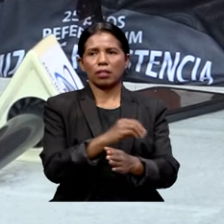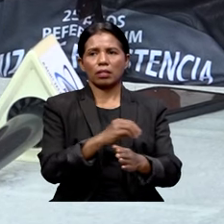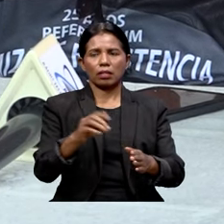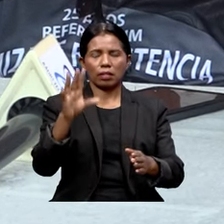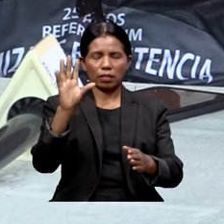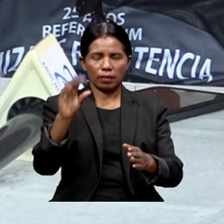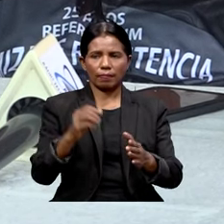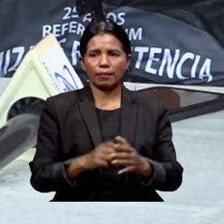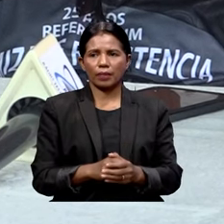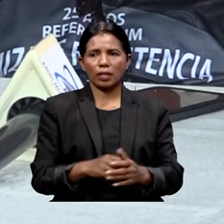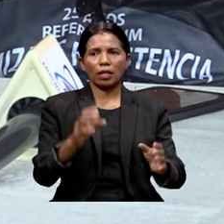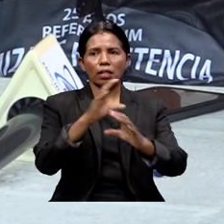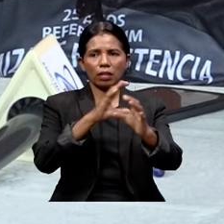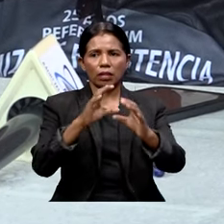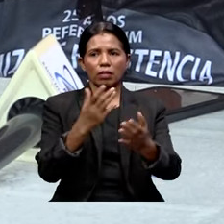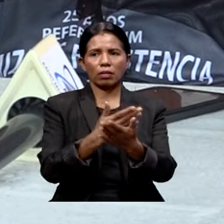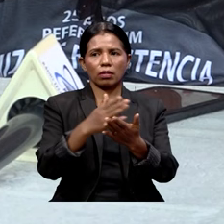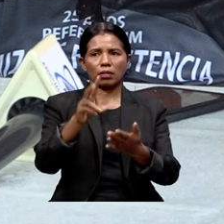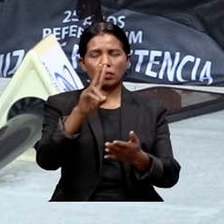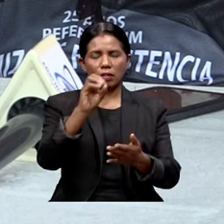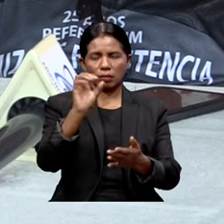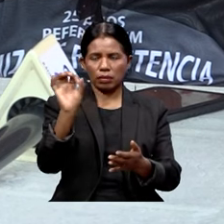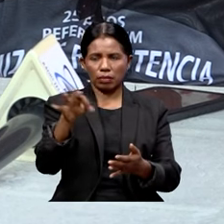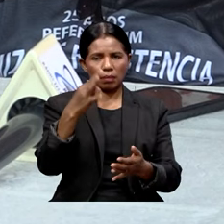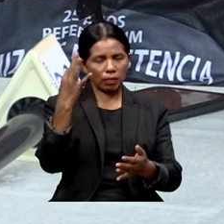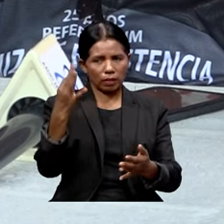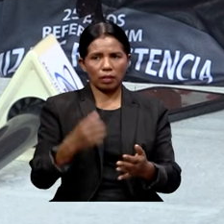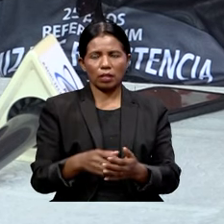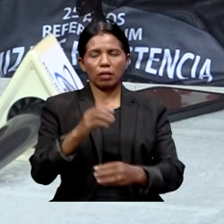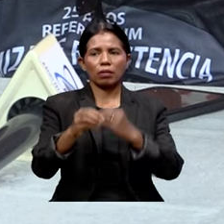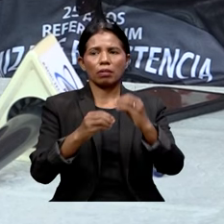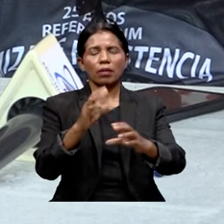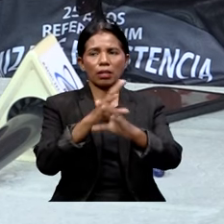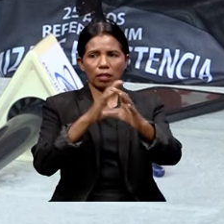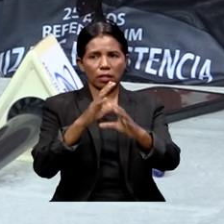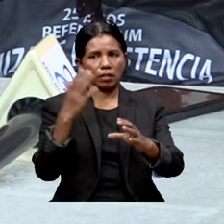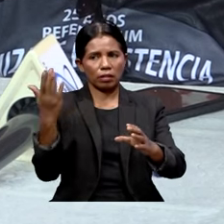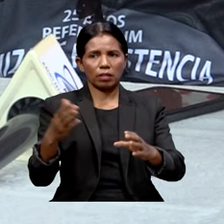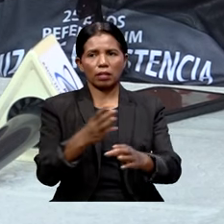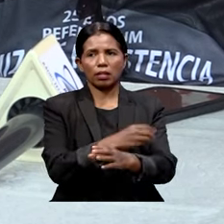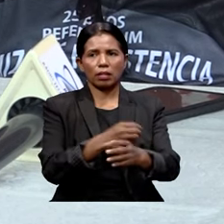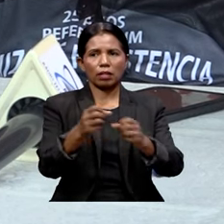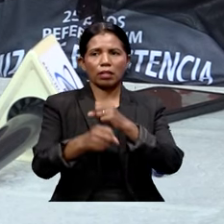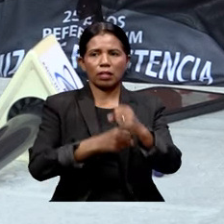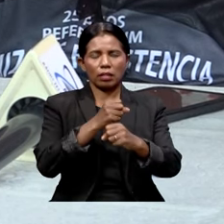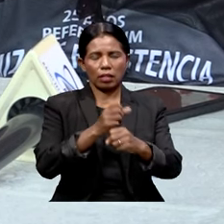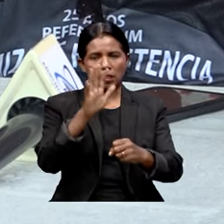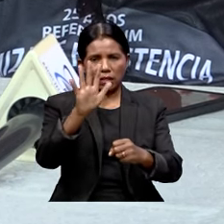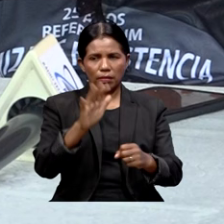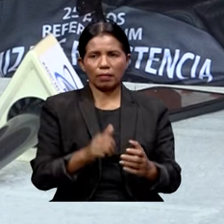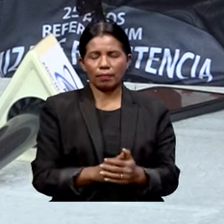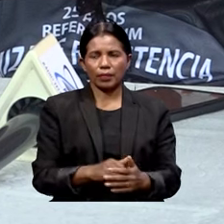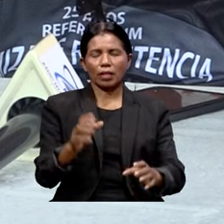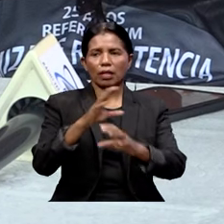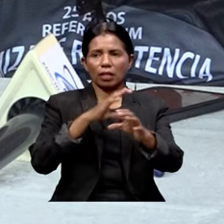legislatur. Kereta napa ni pun mulai 2019. Signifikan kereta ni pun sampai di 95. Kereta